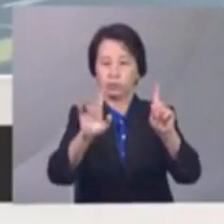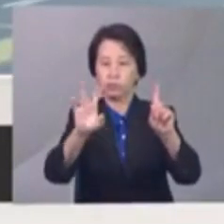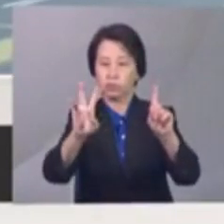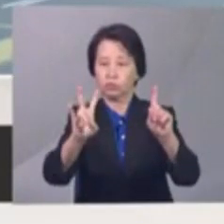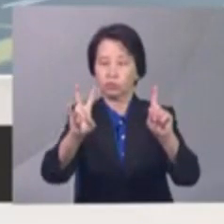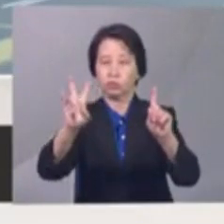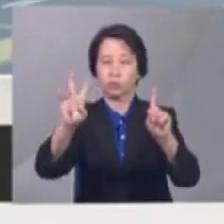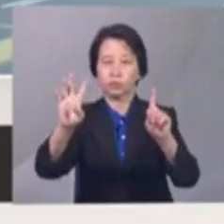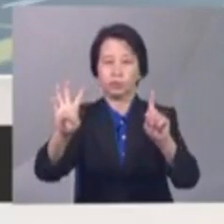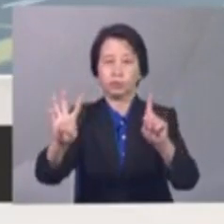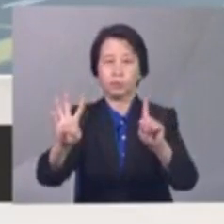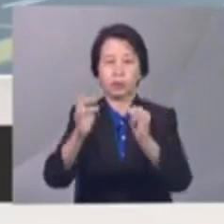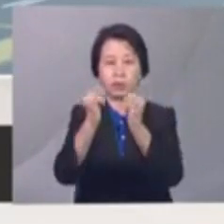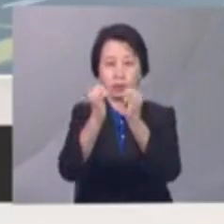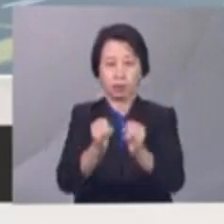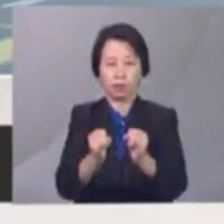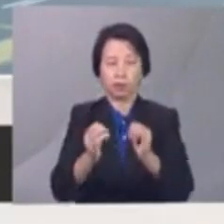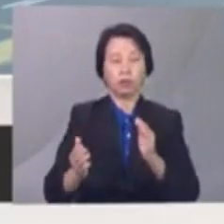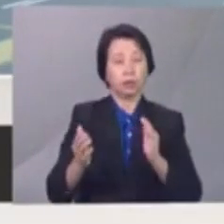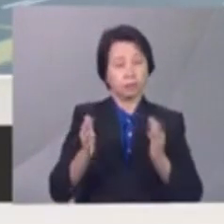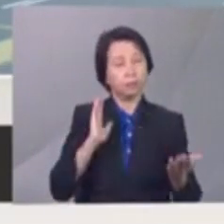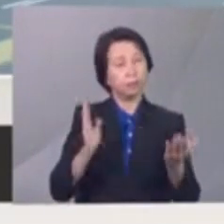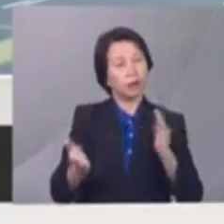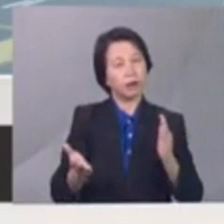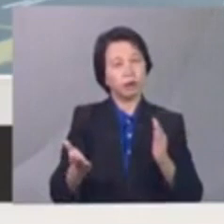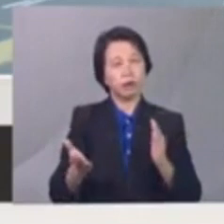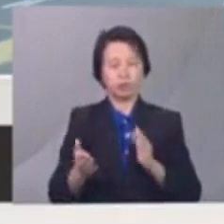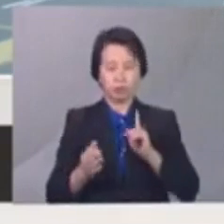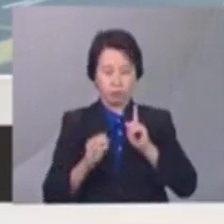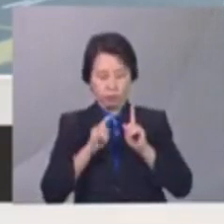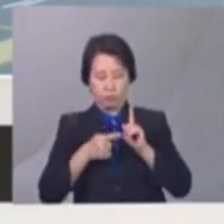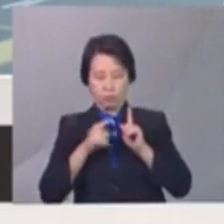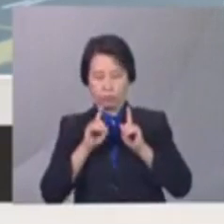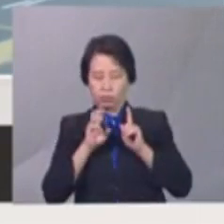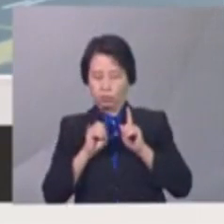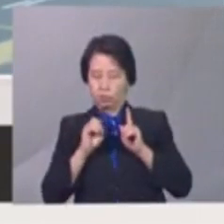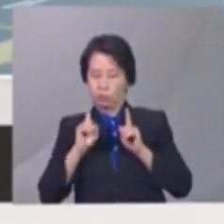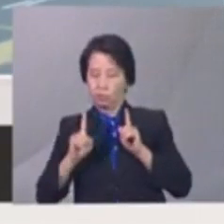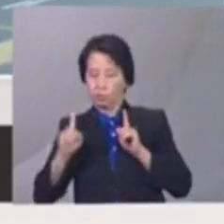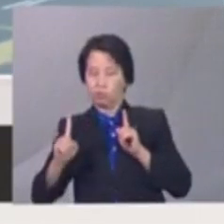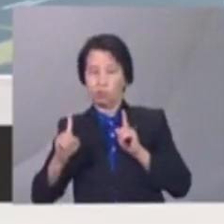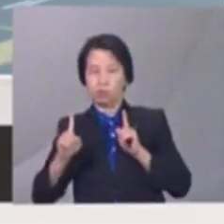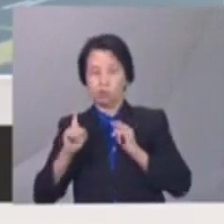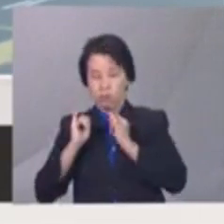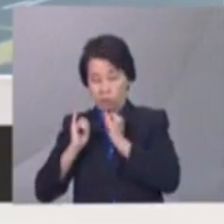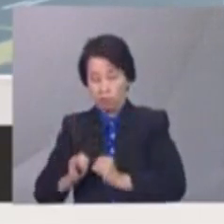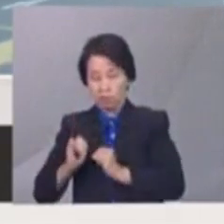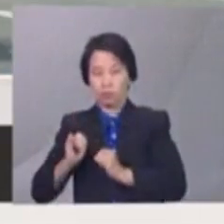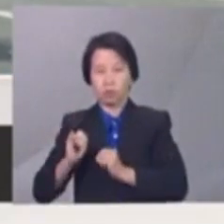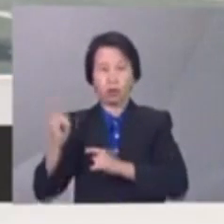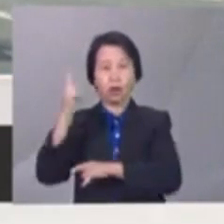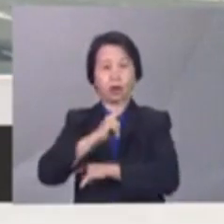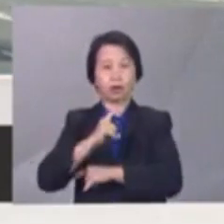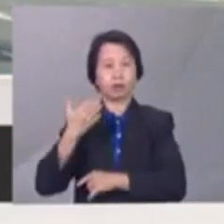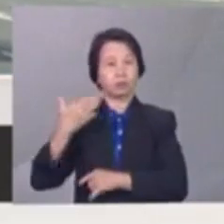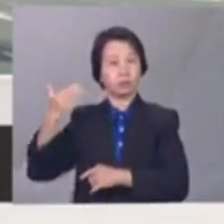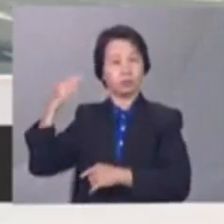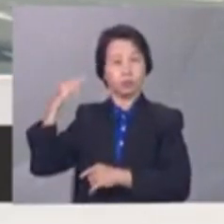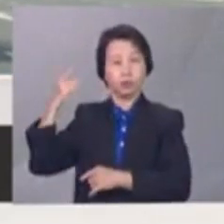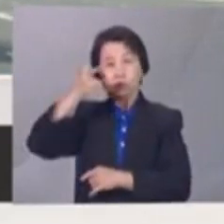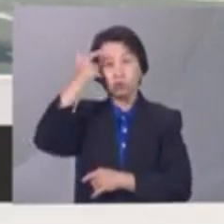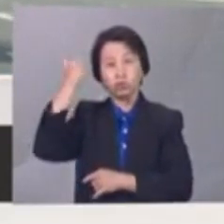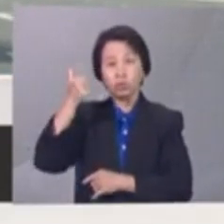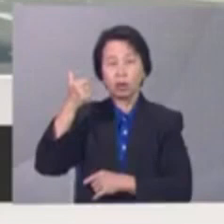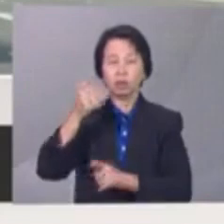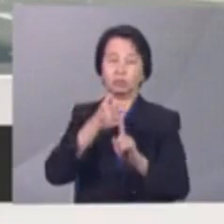1,174 individu berbanding dengan 1,111 individu pada hari sebelumnya kerana engkar